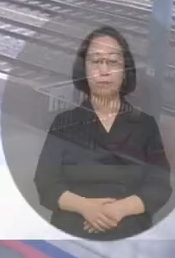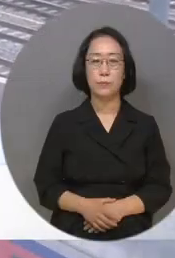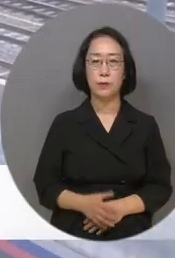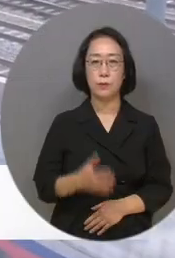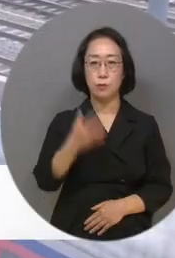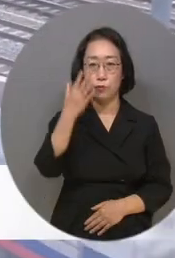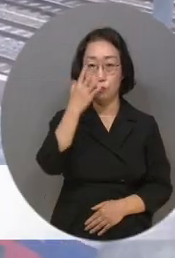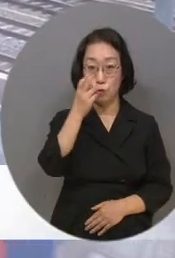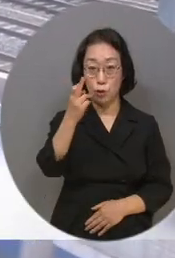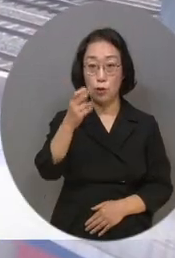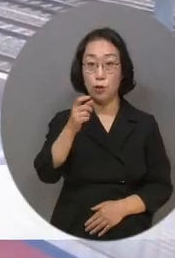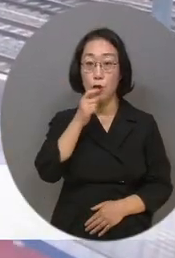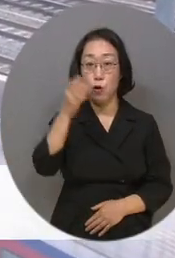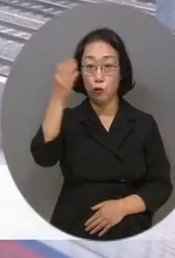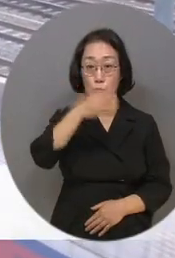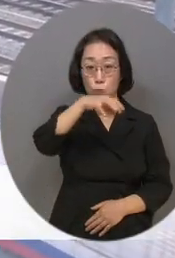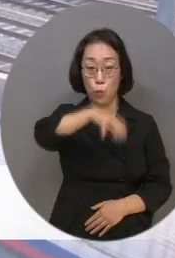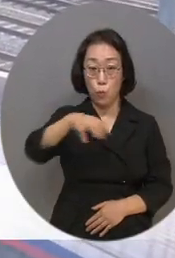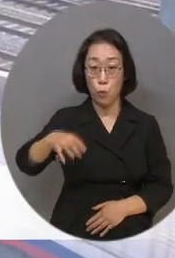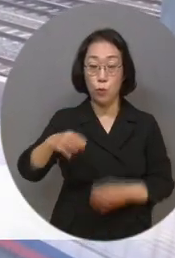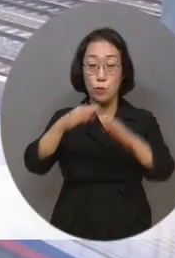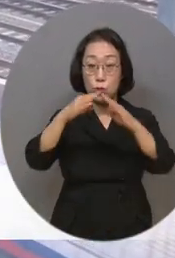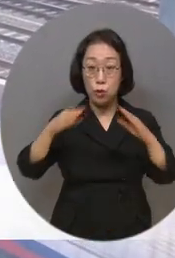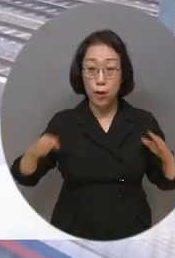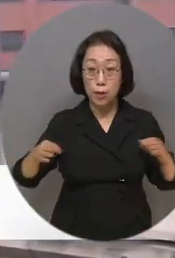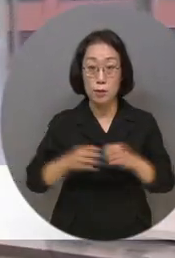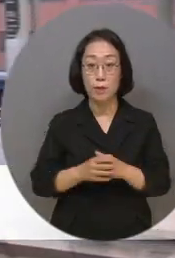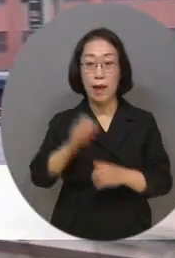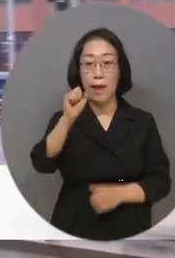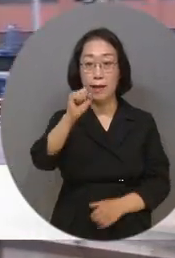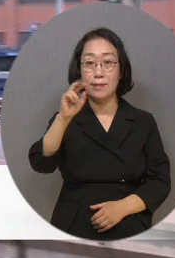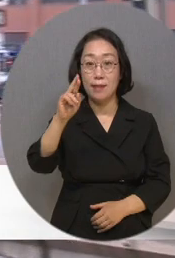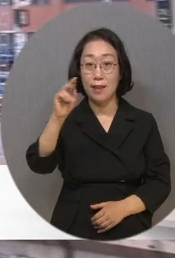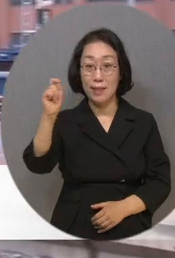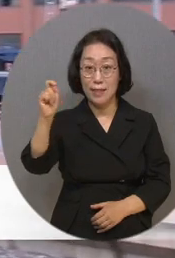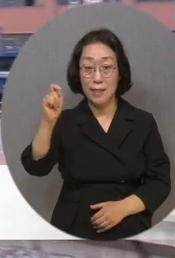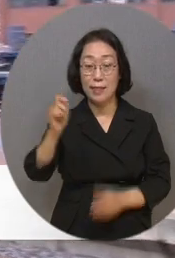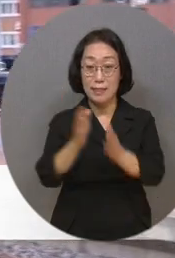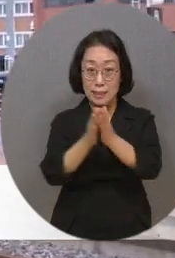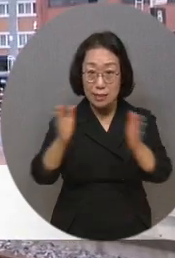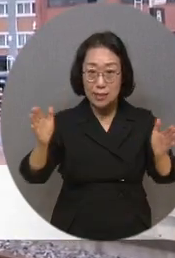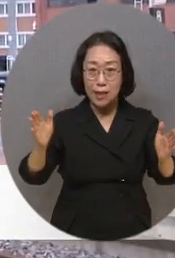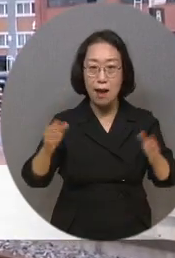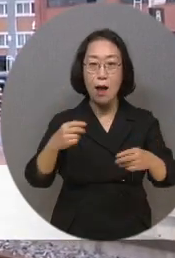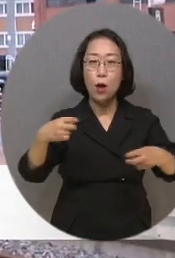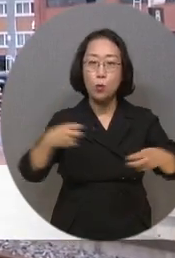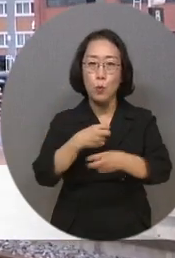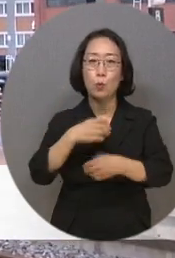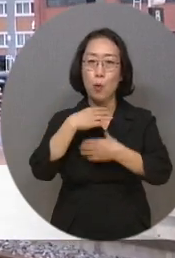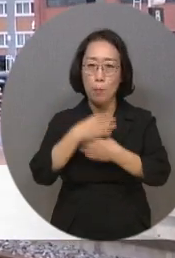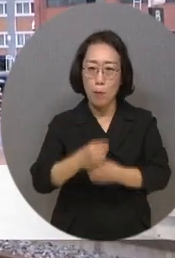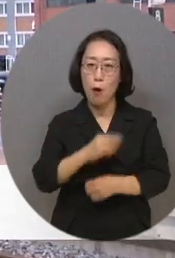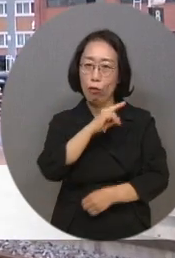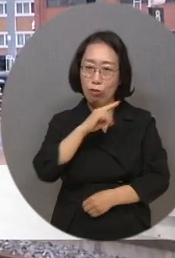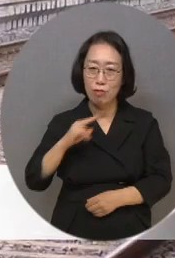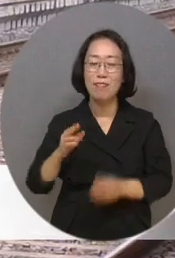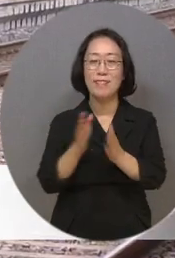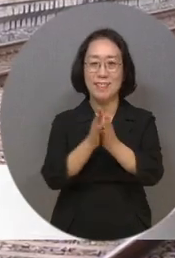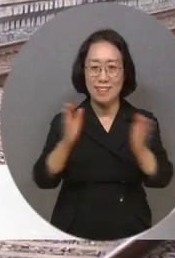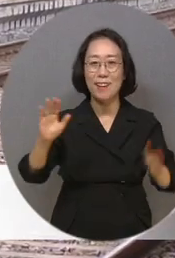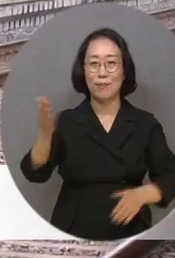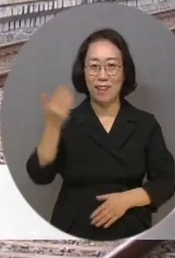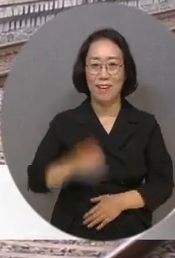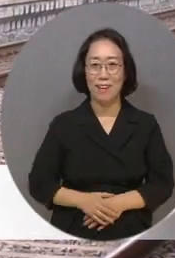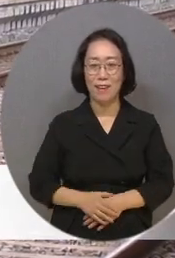순천 여수 등 전남 동부권에 전라선 SRT가 투입돼 시민들의 교통 편익이 크게 개선될 전망입니다.